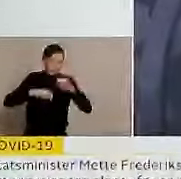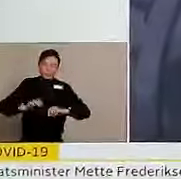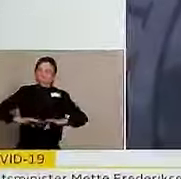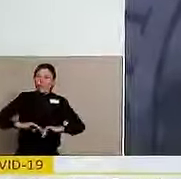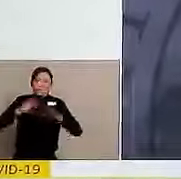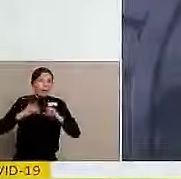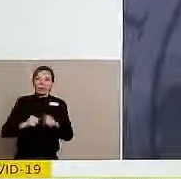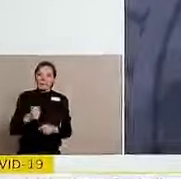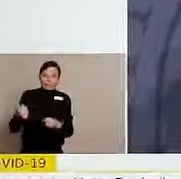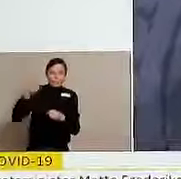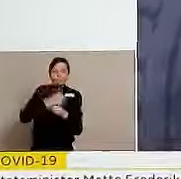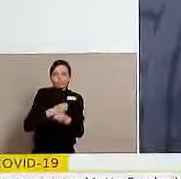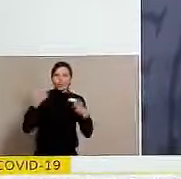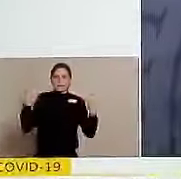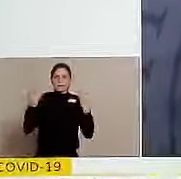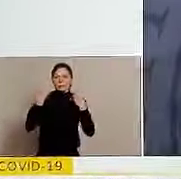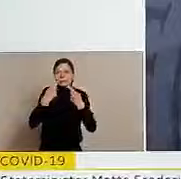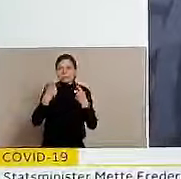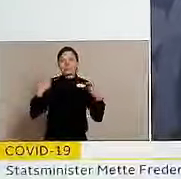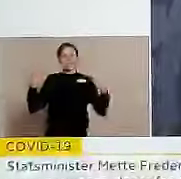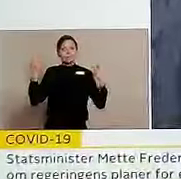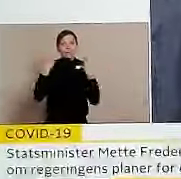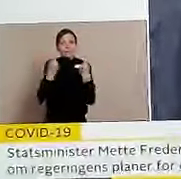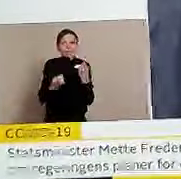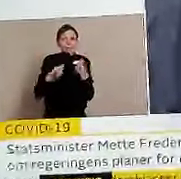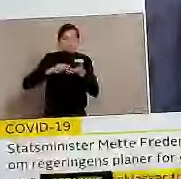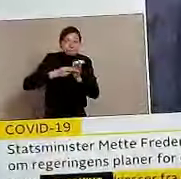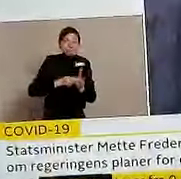ممنوعة. يعني ما زالت يعني